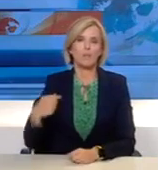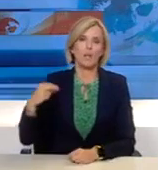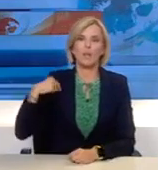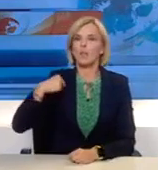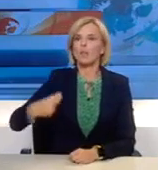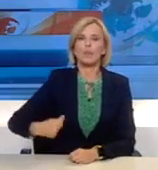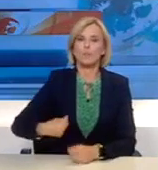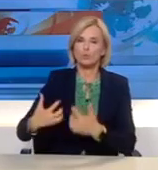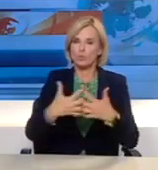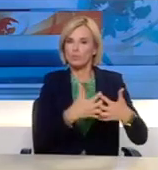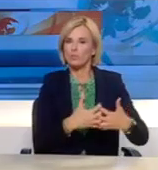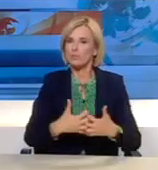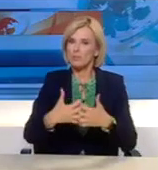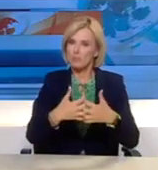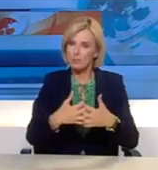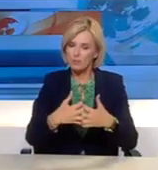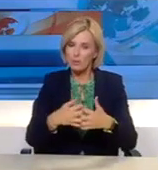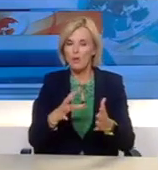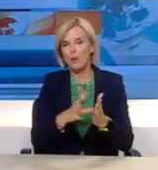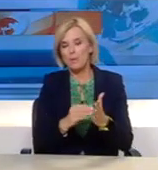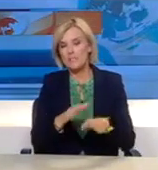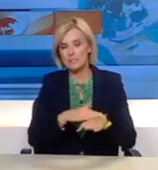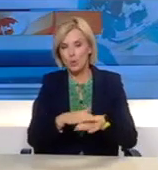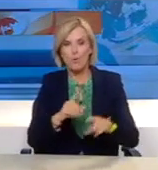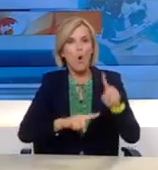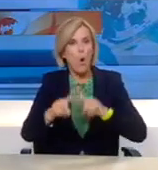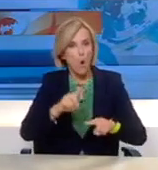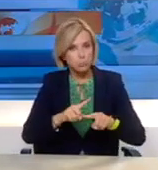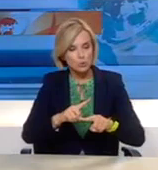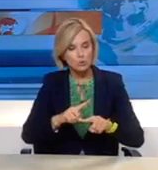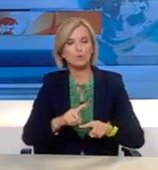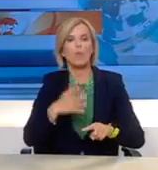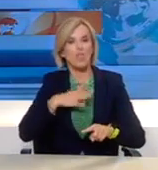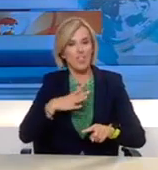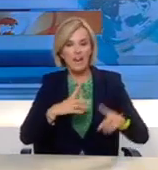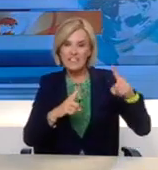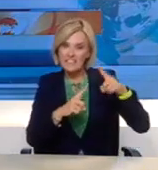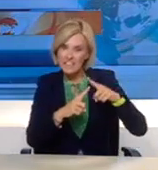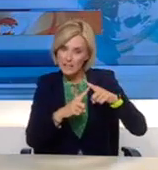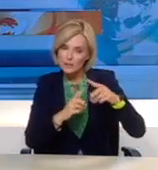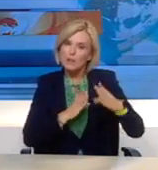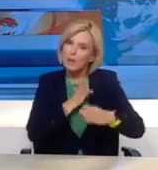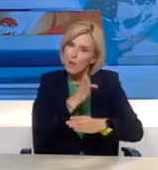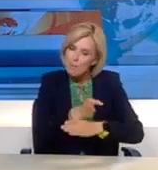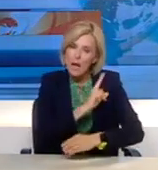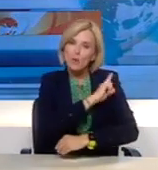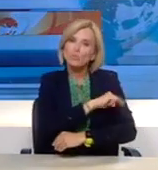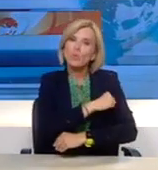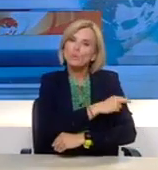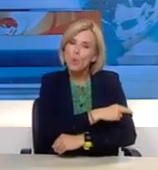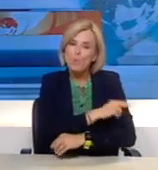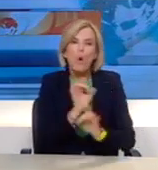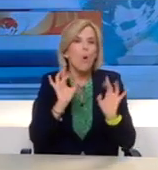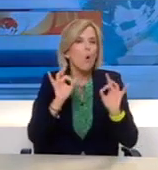δυνατότητα σε ό,τι αφορά το τεστ. Εφόσον κάποιος πληρεί τα κριτήρια για να κάνει τεστ, το κάνει χωρίς κόστος. Έχουν γίνει πάρα πολλές